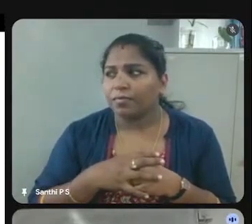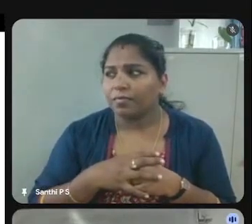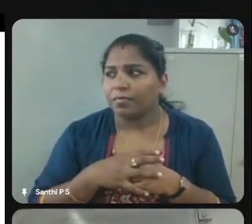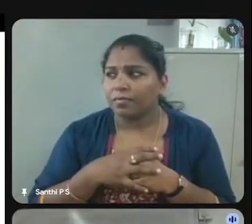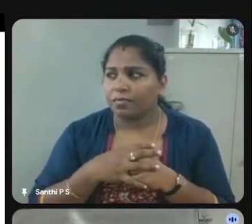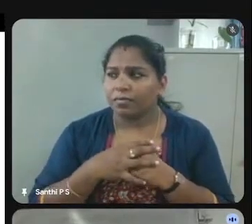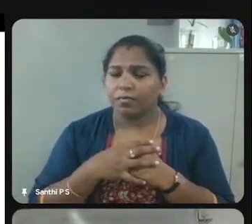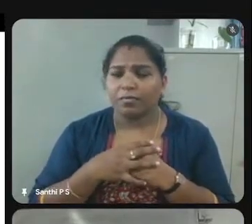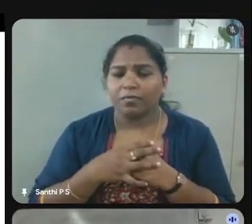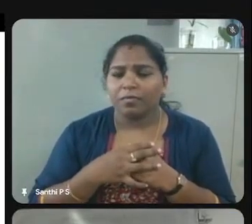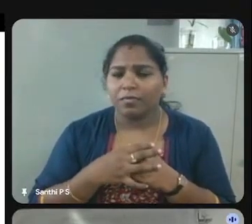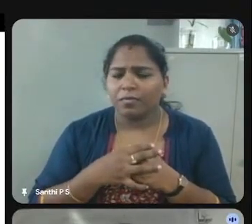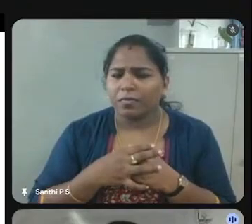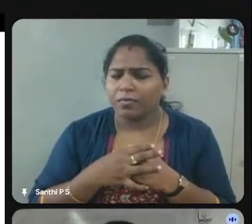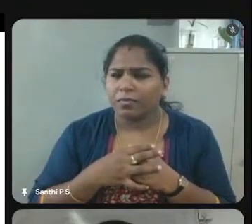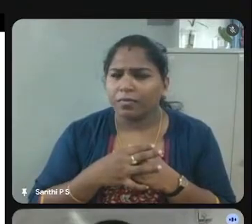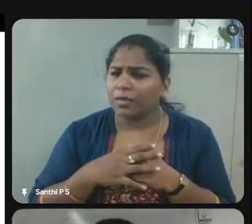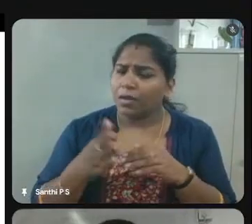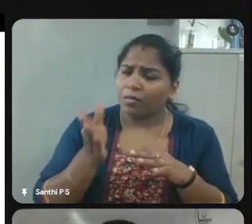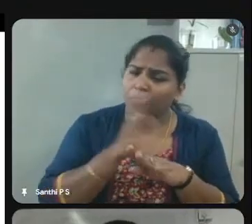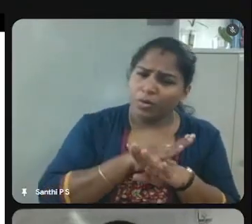അറിയാമോ? അതോ അന്നേരം മറവിയുണ്ടോ?